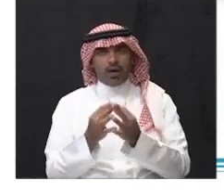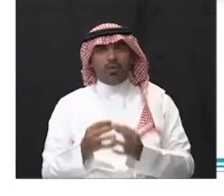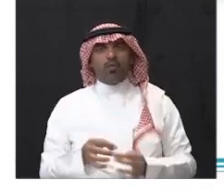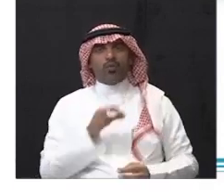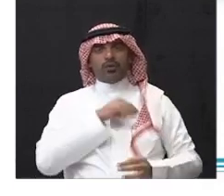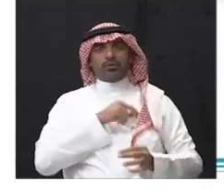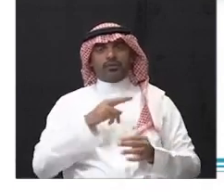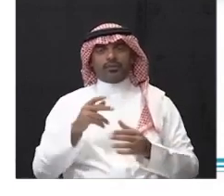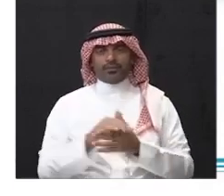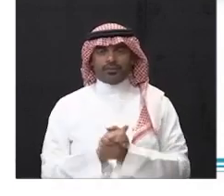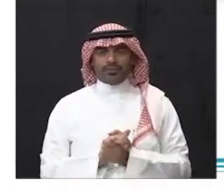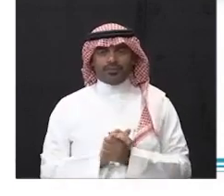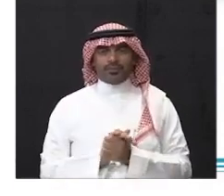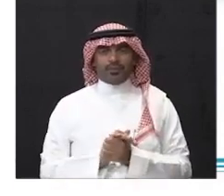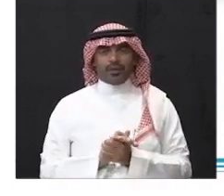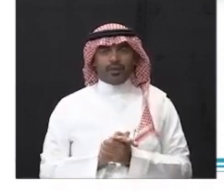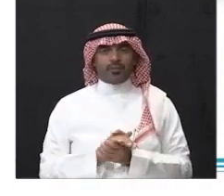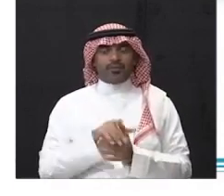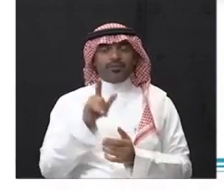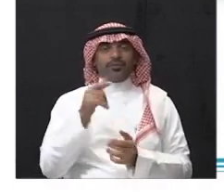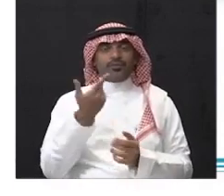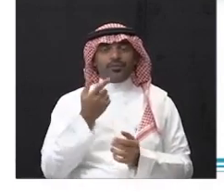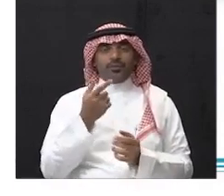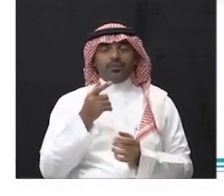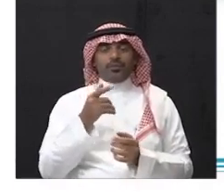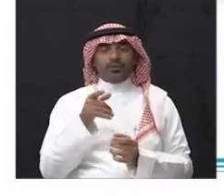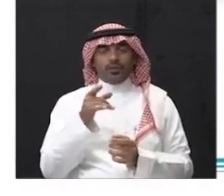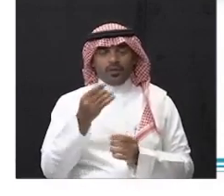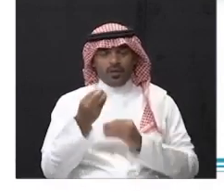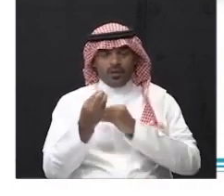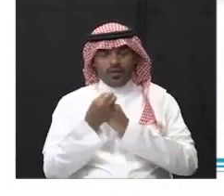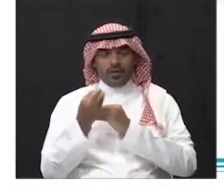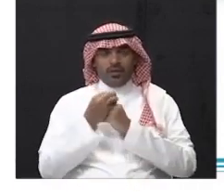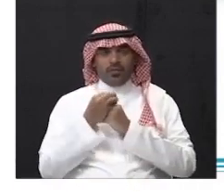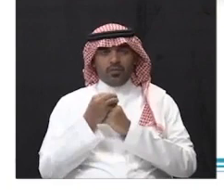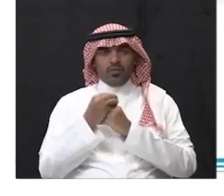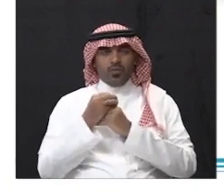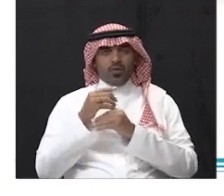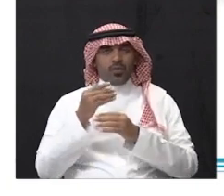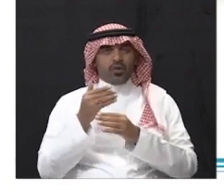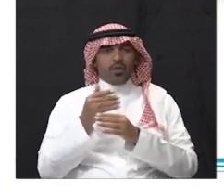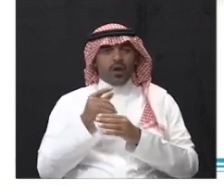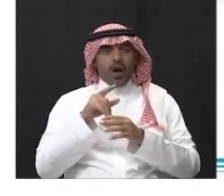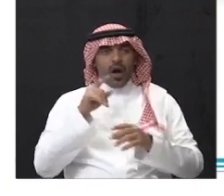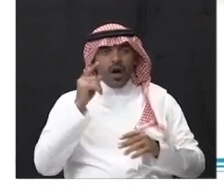الدوافع الاقتصادية كانت سبباً في تنافس دول أوروبا الصناعية